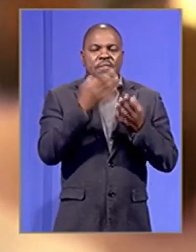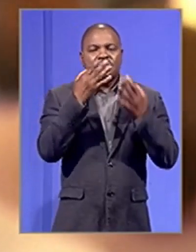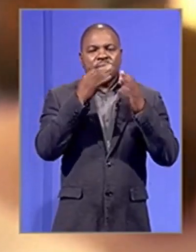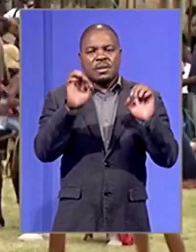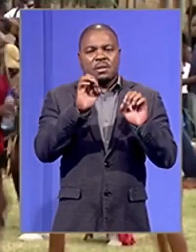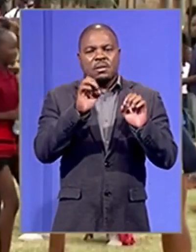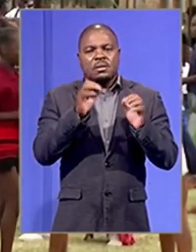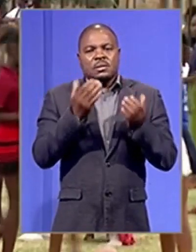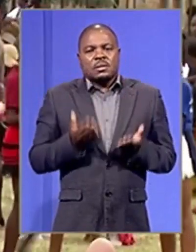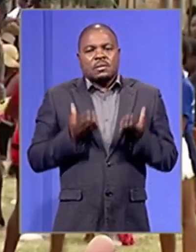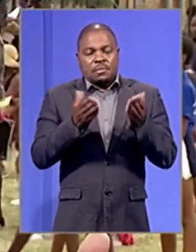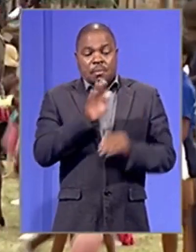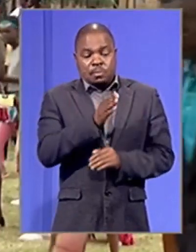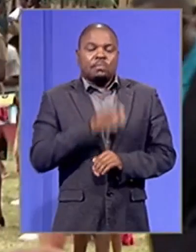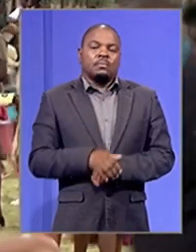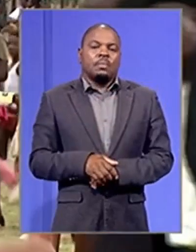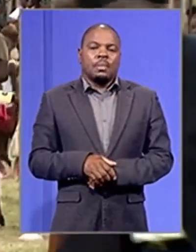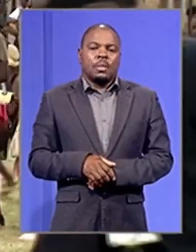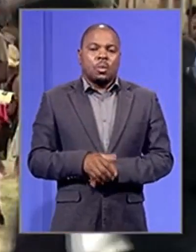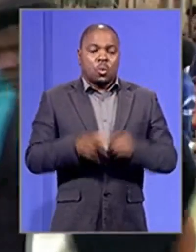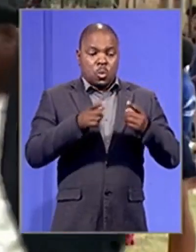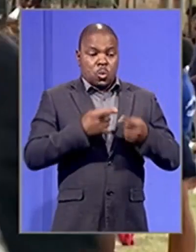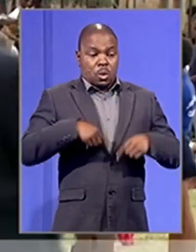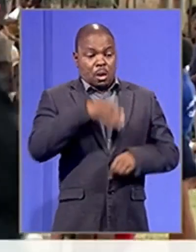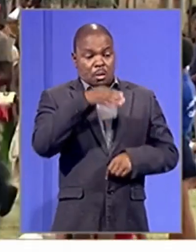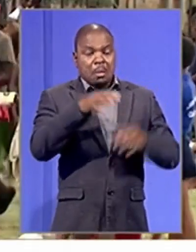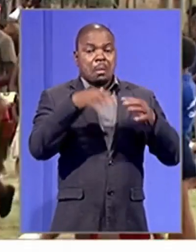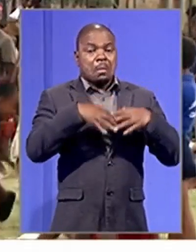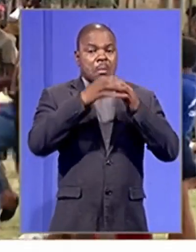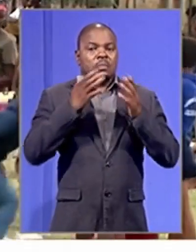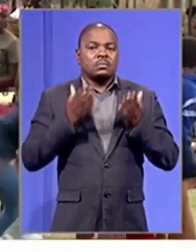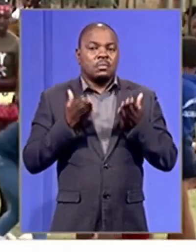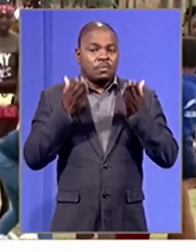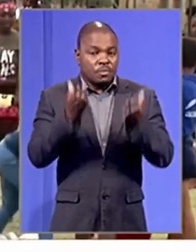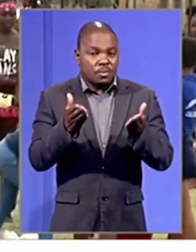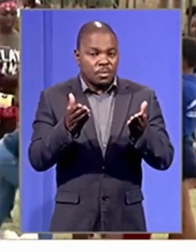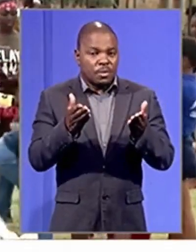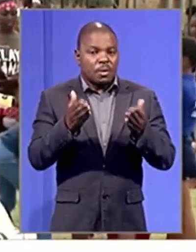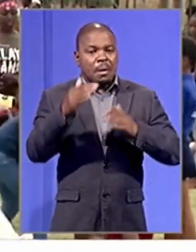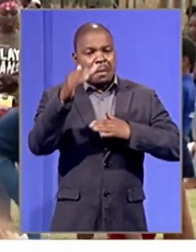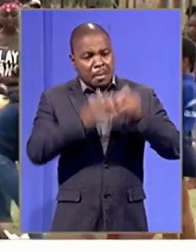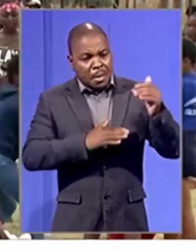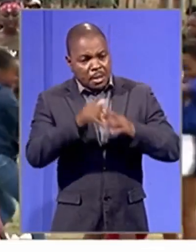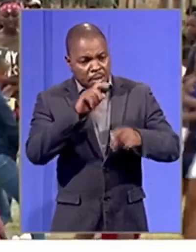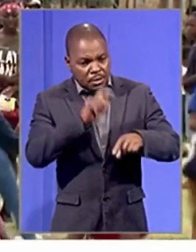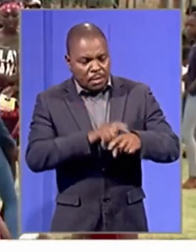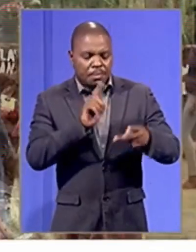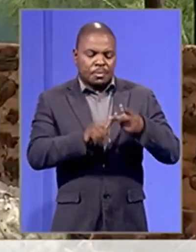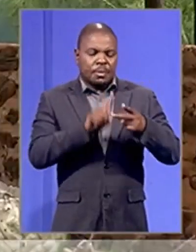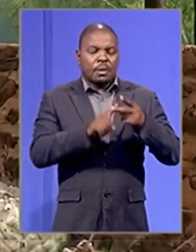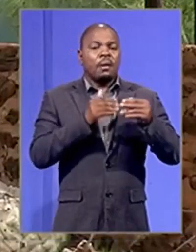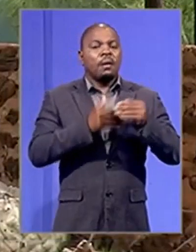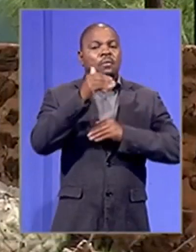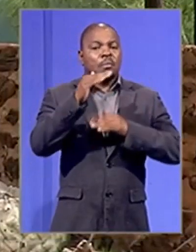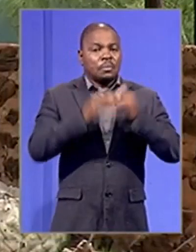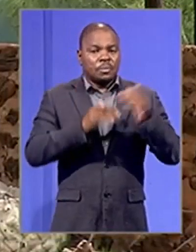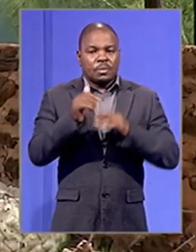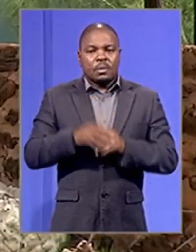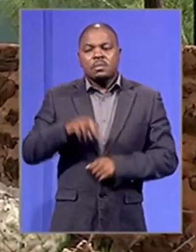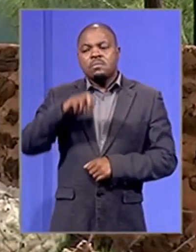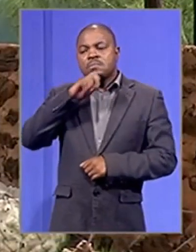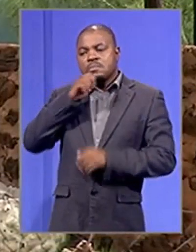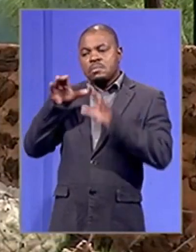gona. Mona re tlo go etsa ditirelo di tlo go nna teng ka construction le after construction. Ba bogosi ba re bookelo